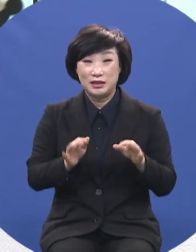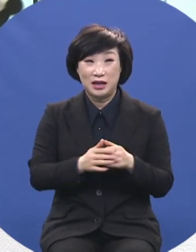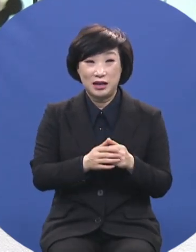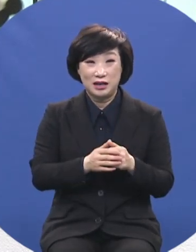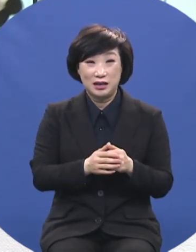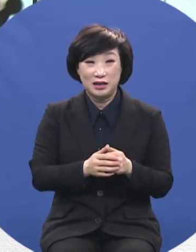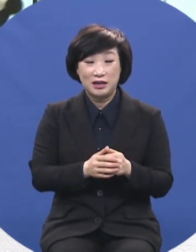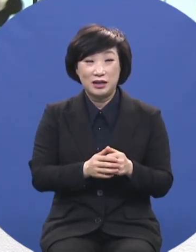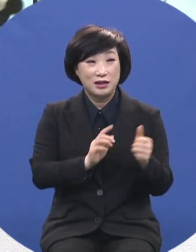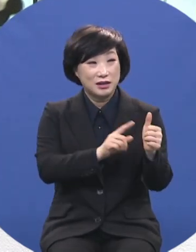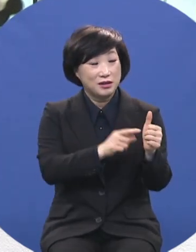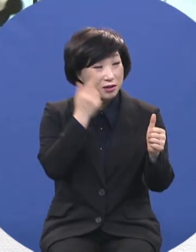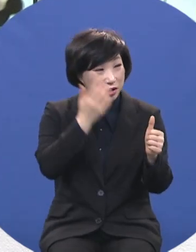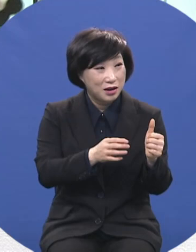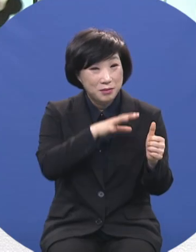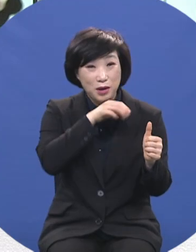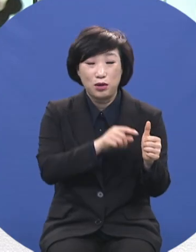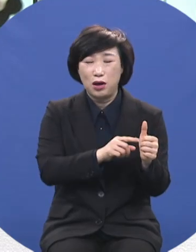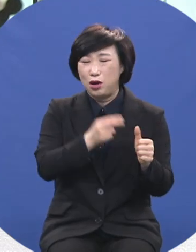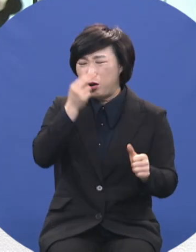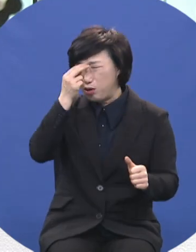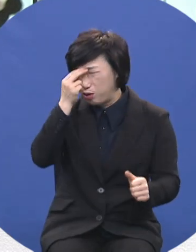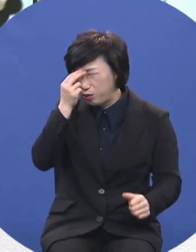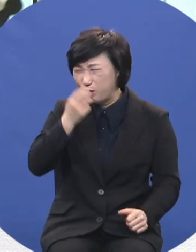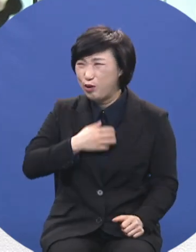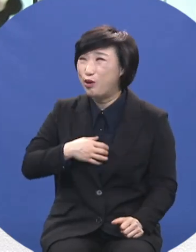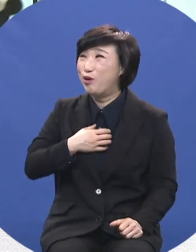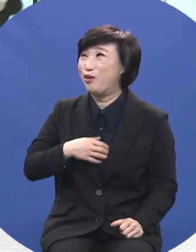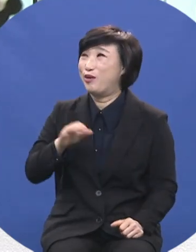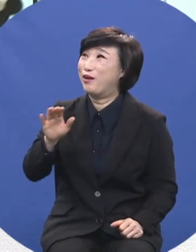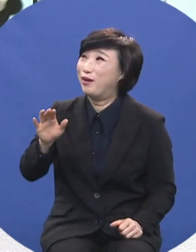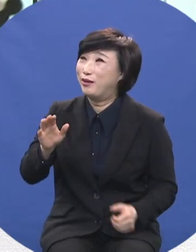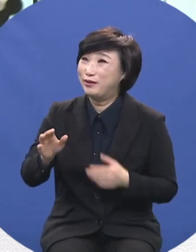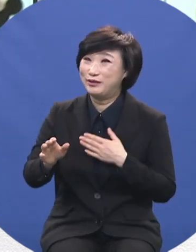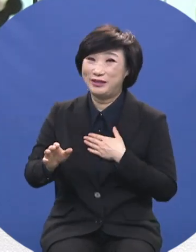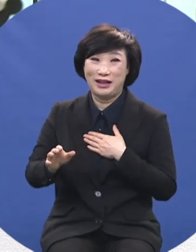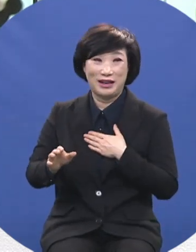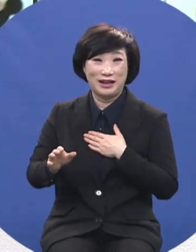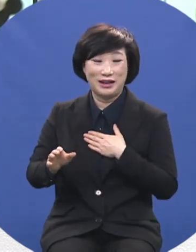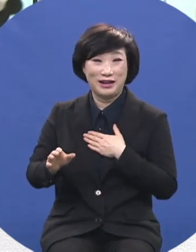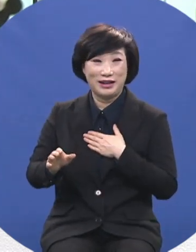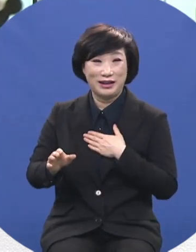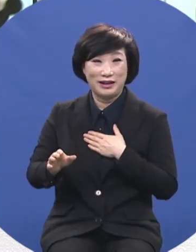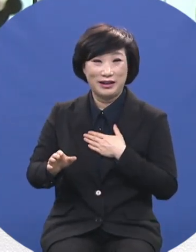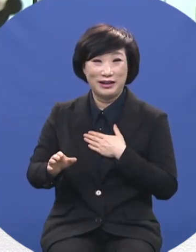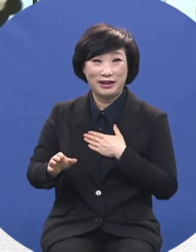베드로가 심히 근심하여, 내가